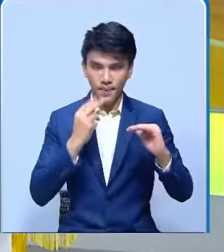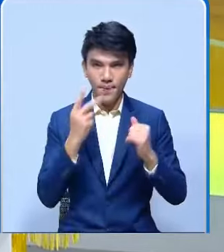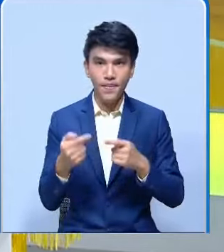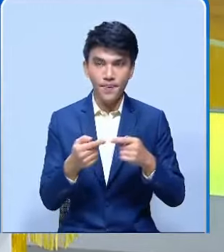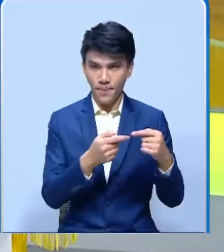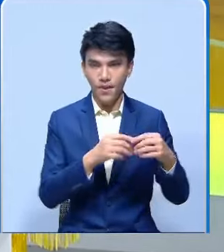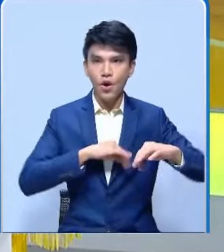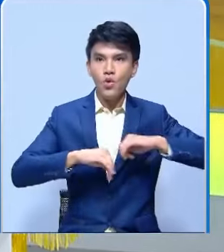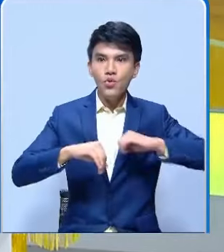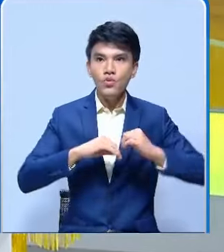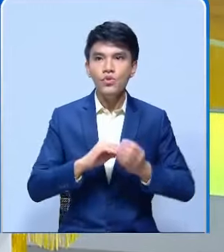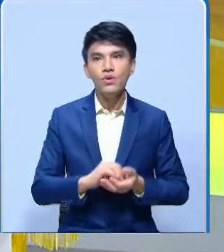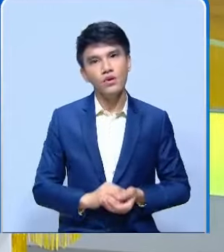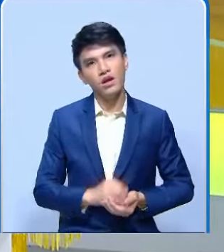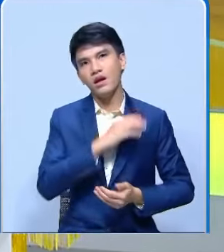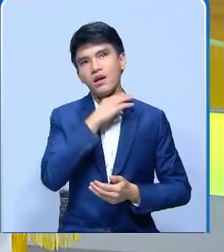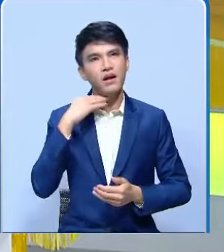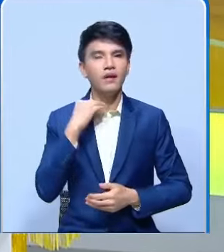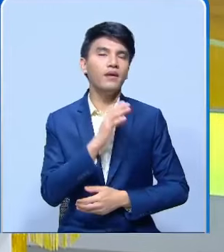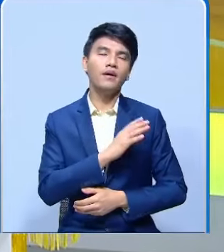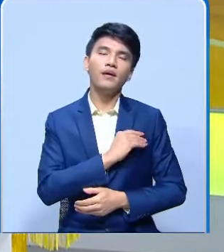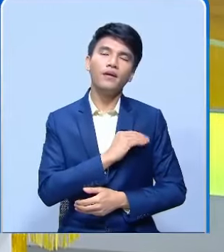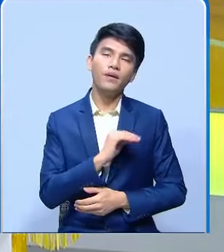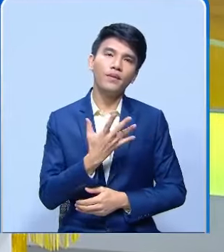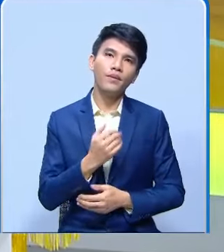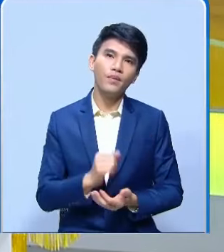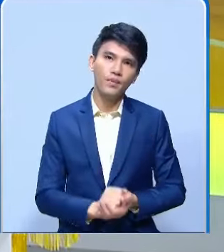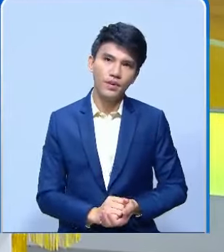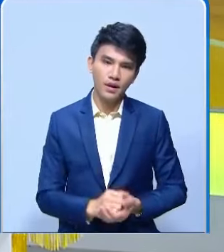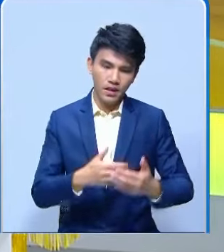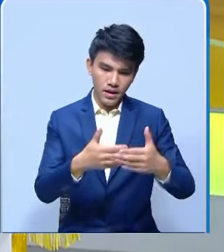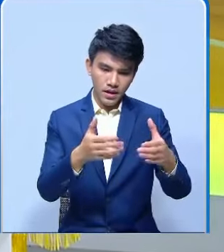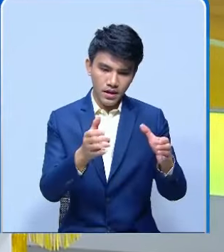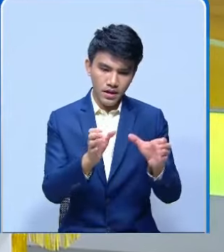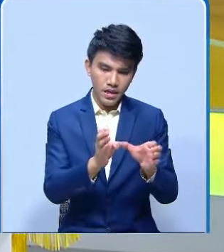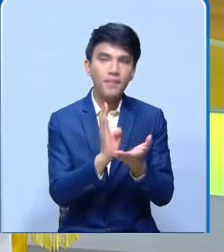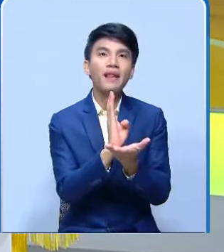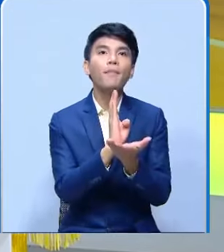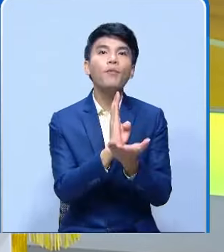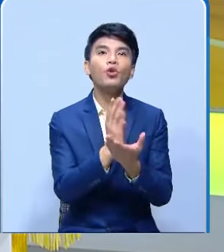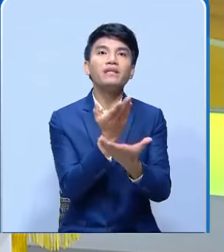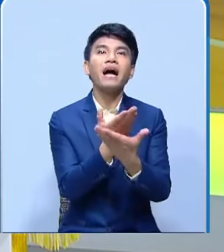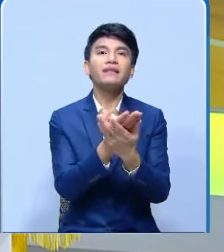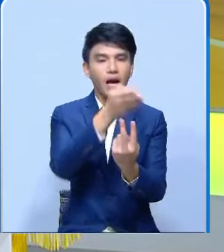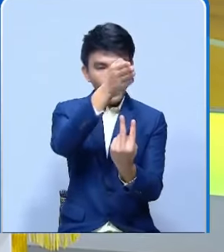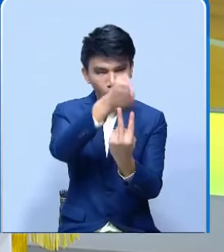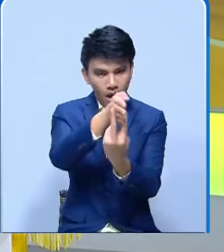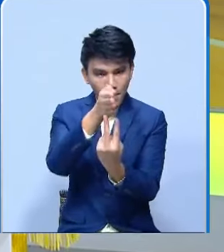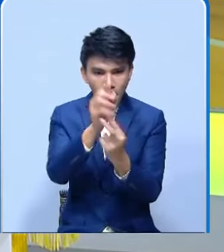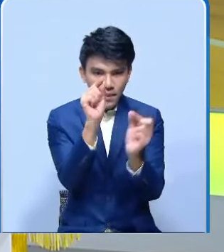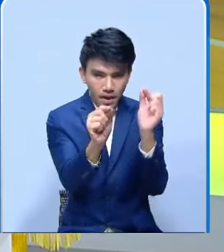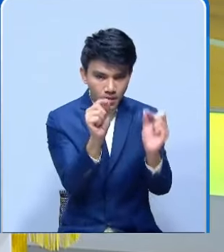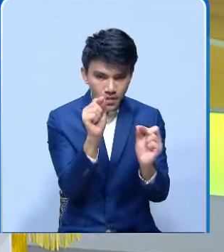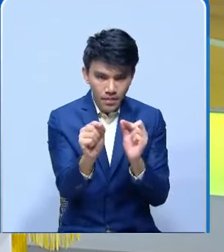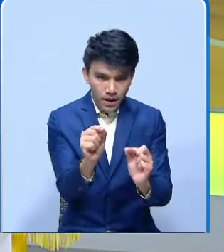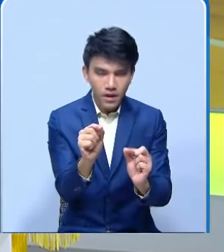เป็นวัยรุ่นที่ไม่กลัวบาปเลยครับเขาไปขโมยถังผ้าป่าที่วางไว้ให้คนมาทำบุญนะครับในปั๊มก๊าซครับแล้วปรากฏ